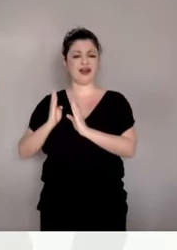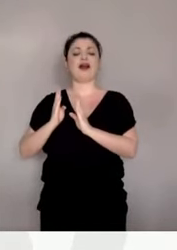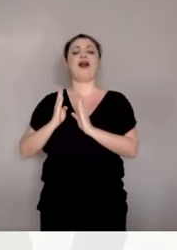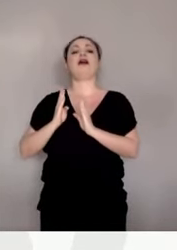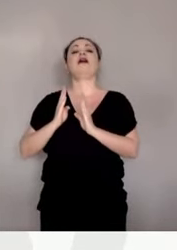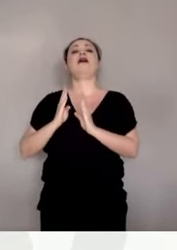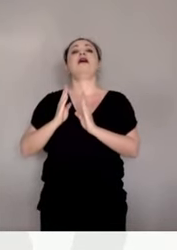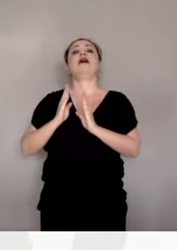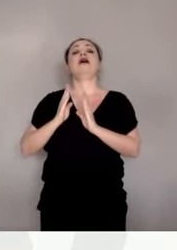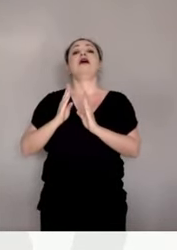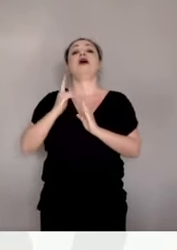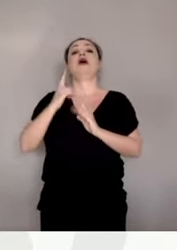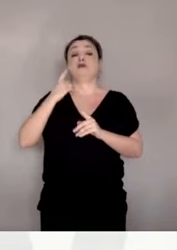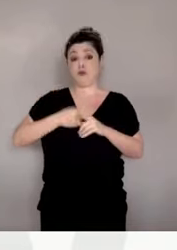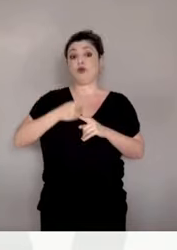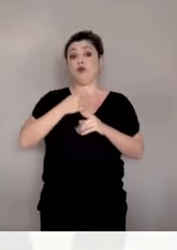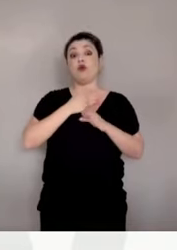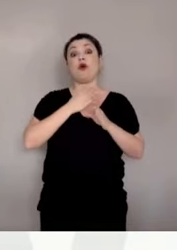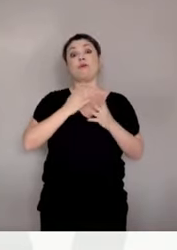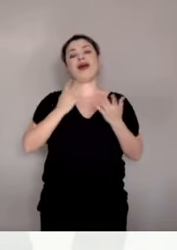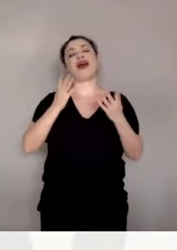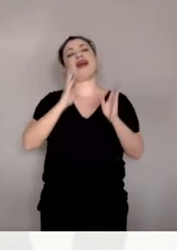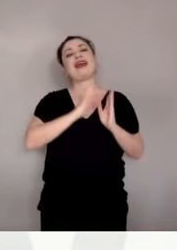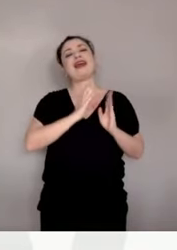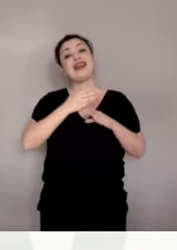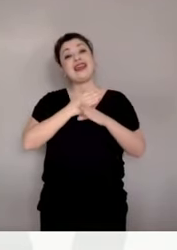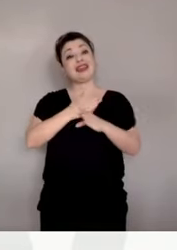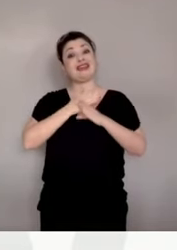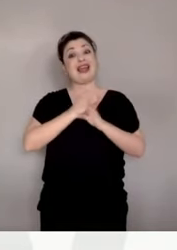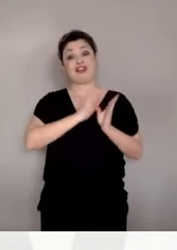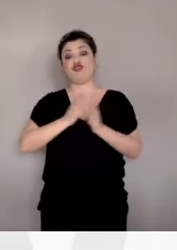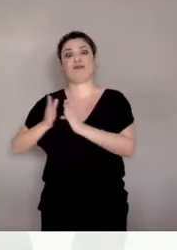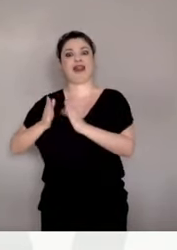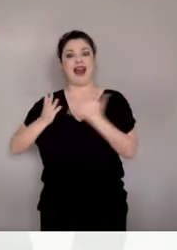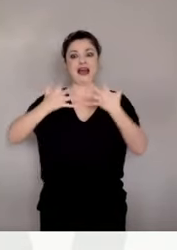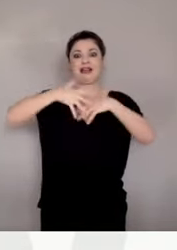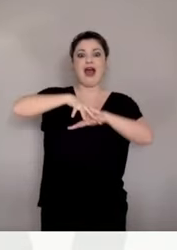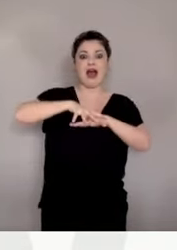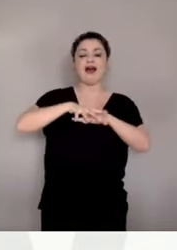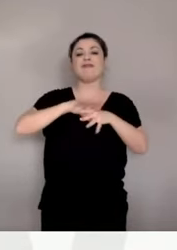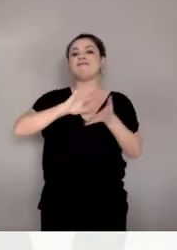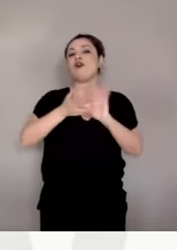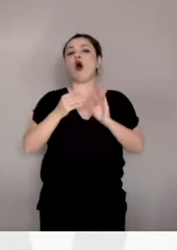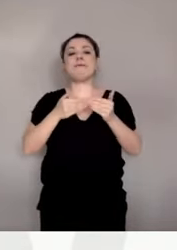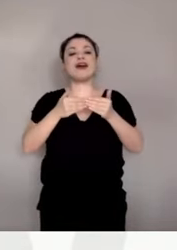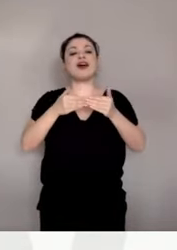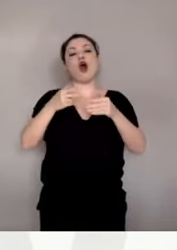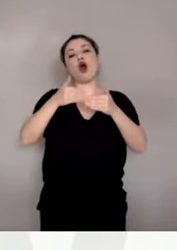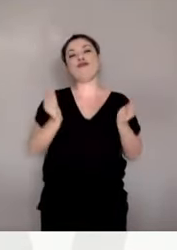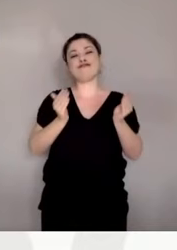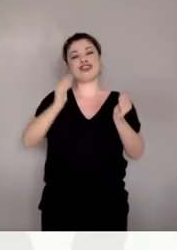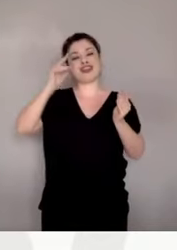anche un'interdisciplinarietà spinta che porta in là, no? Il confine del sapere.